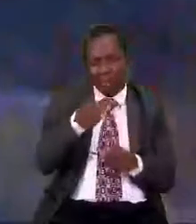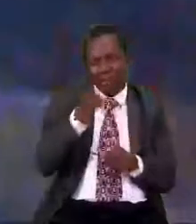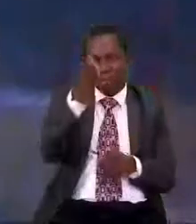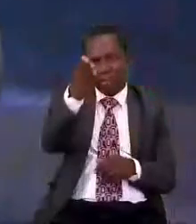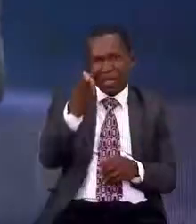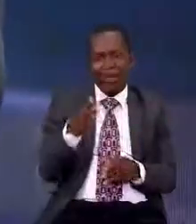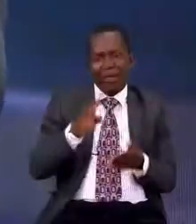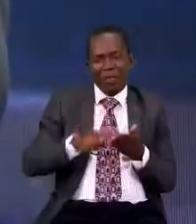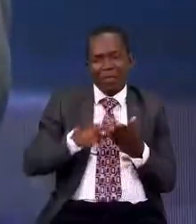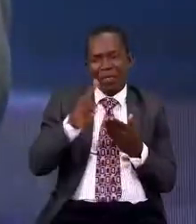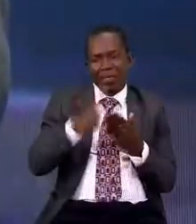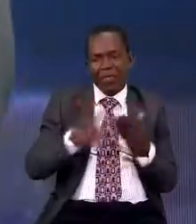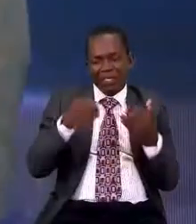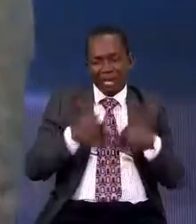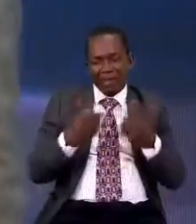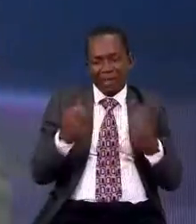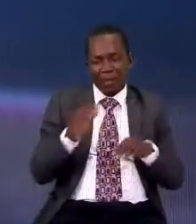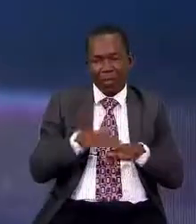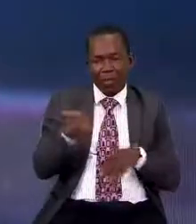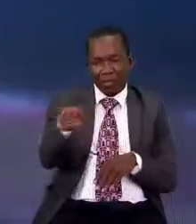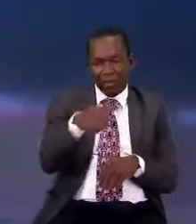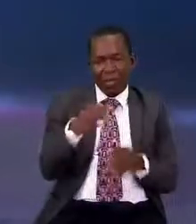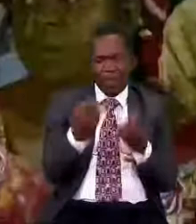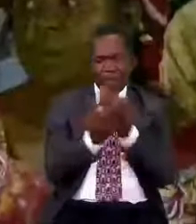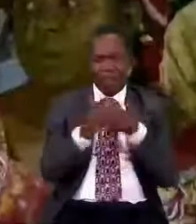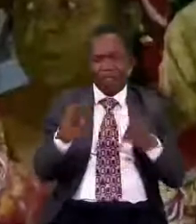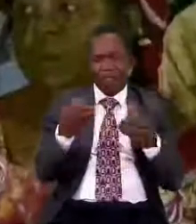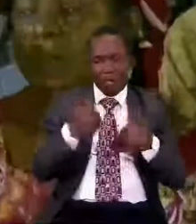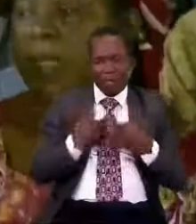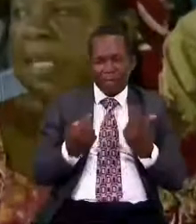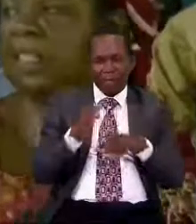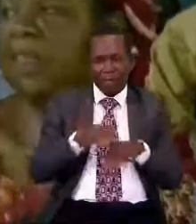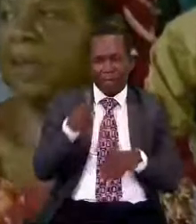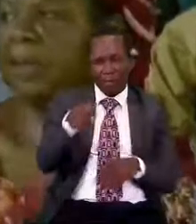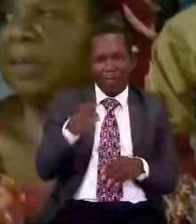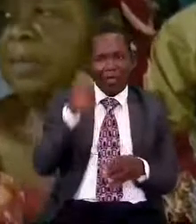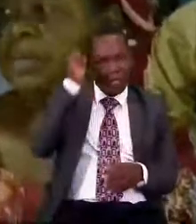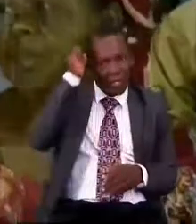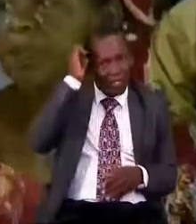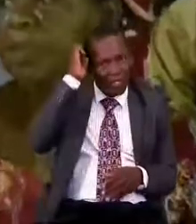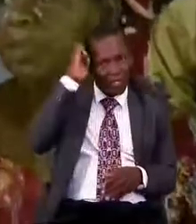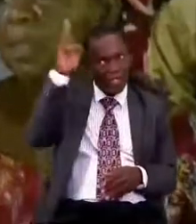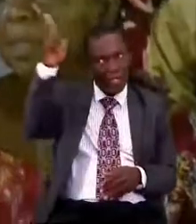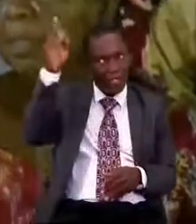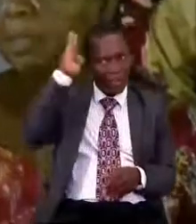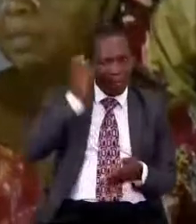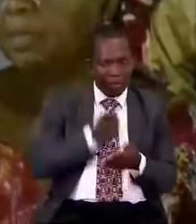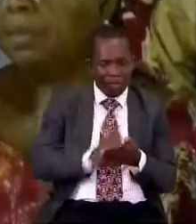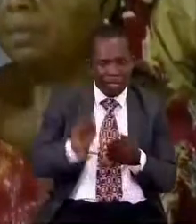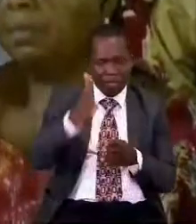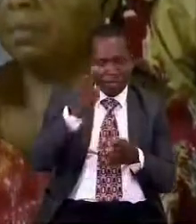écrire votre nom dans le livre de vie au ciel. Levez la main là. Bien. Si vous levez la main, prière vous levez. Si vous levez la